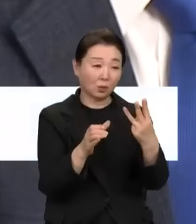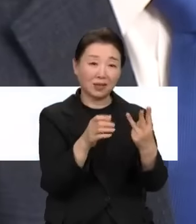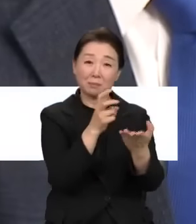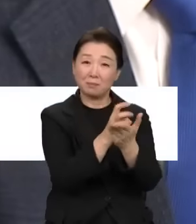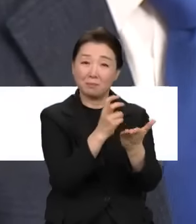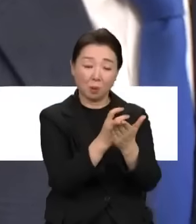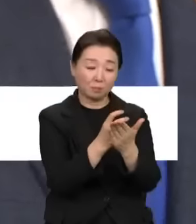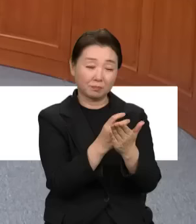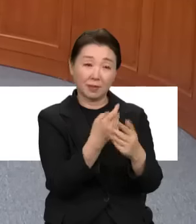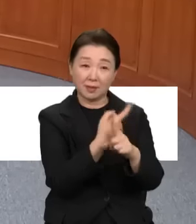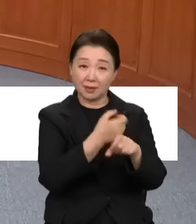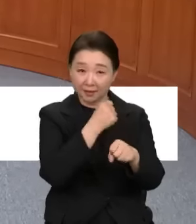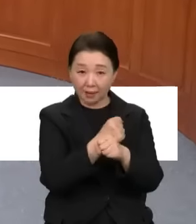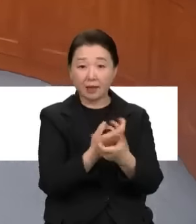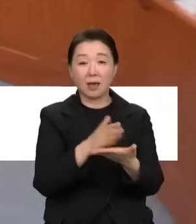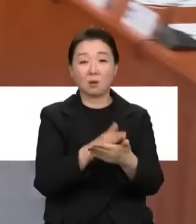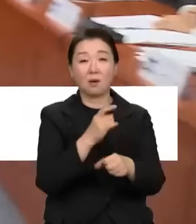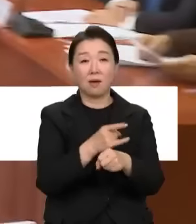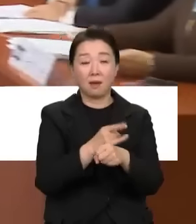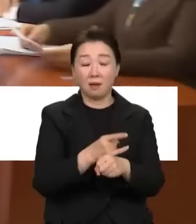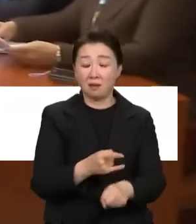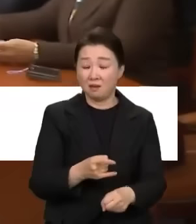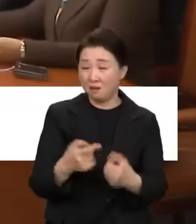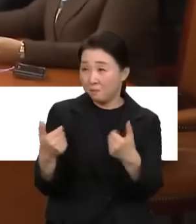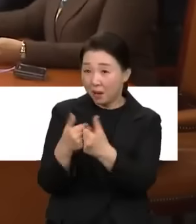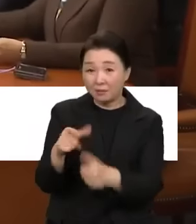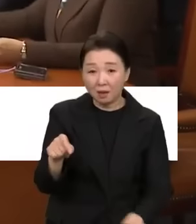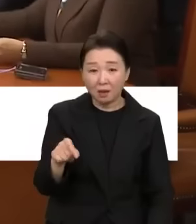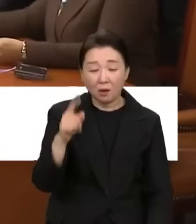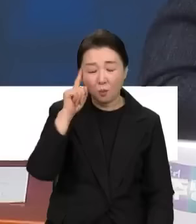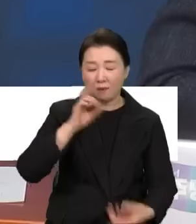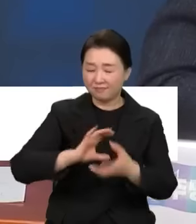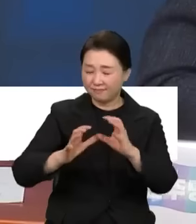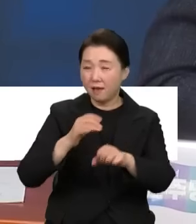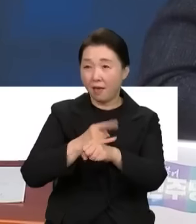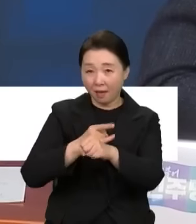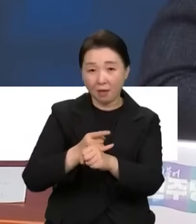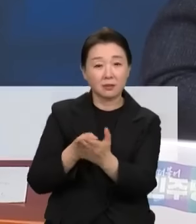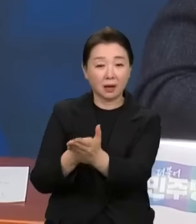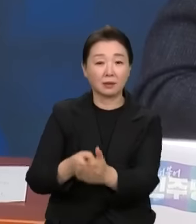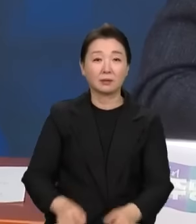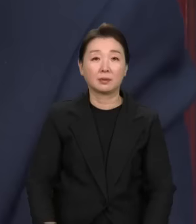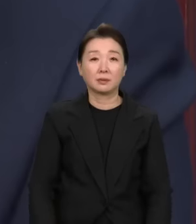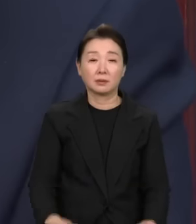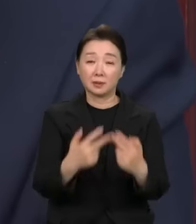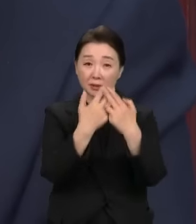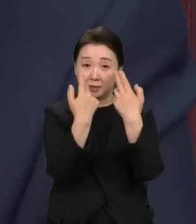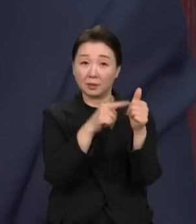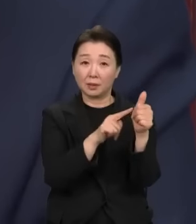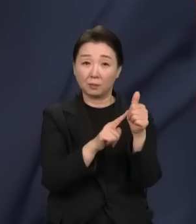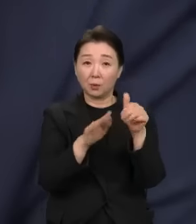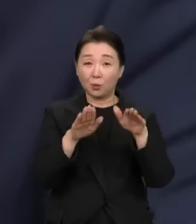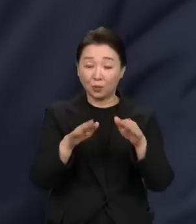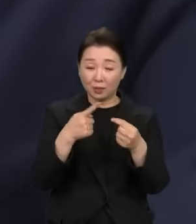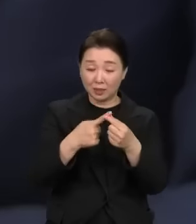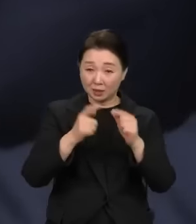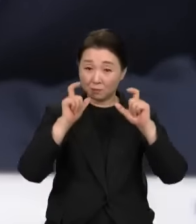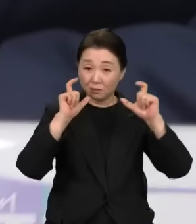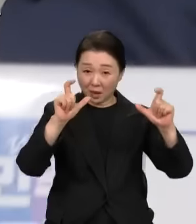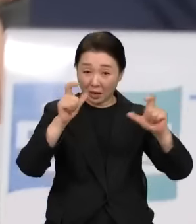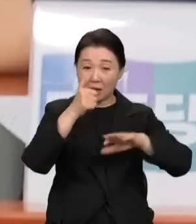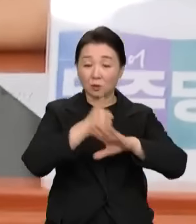싣고 있습니다. 이에 반발하는 재계를 향해 끝장 토론도 제안한 상태입니다. 이 대표는 오늘 1심 선고 결과에